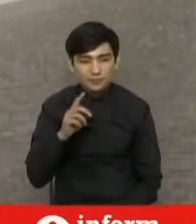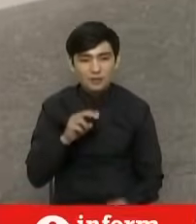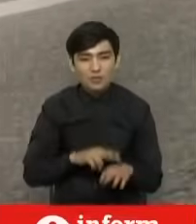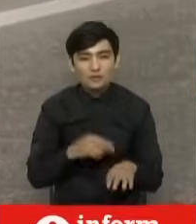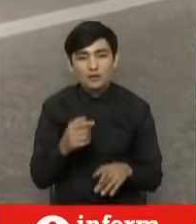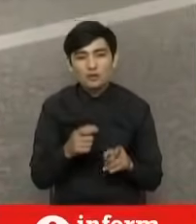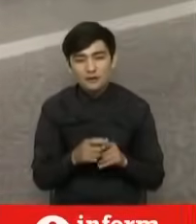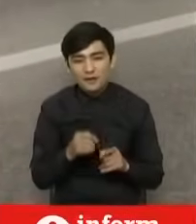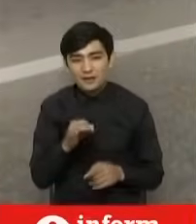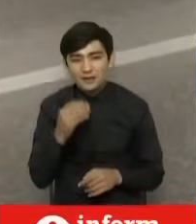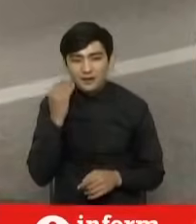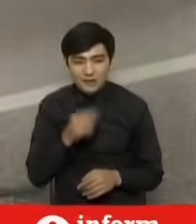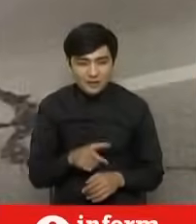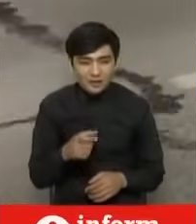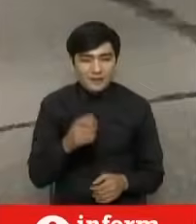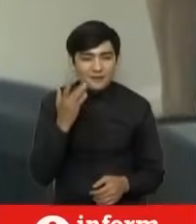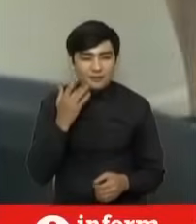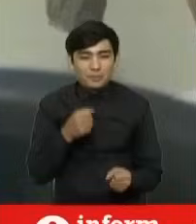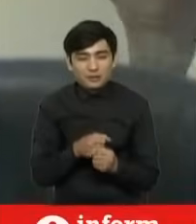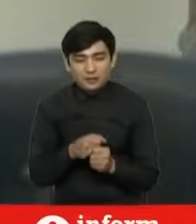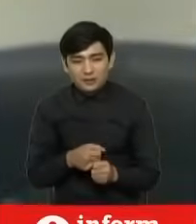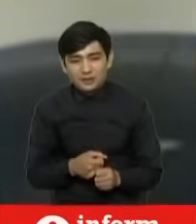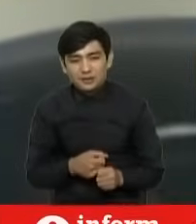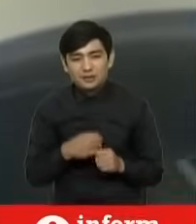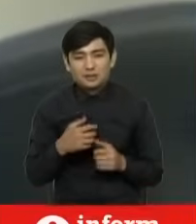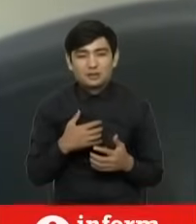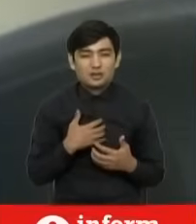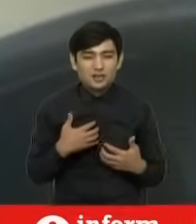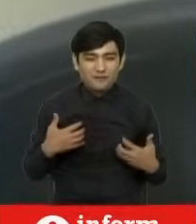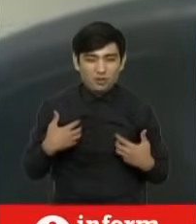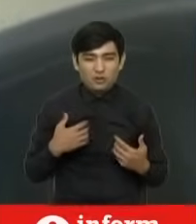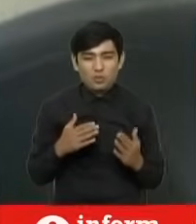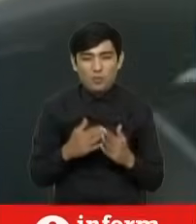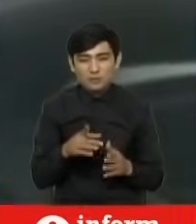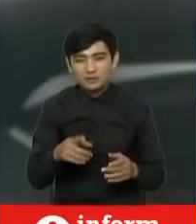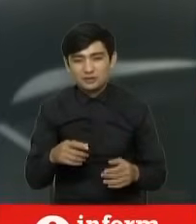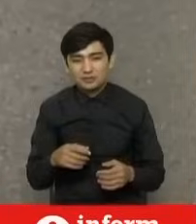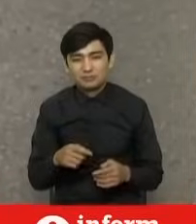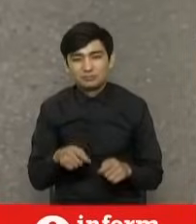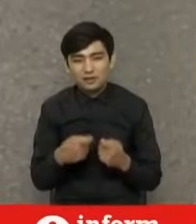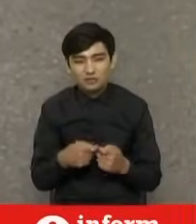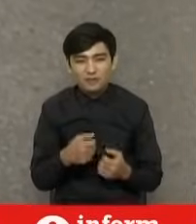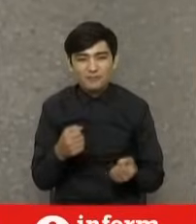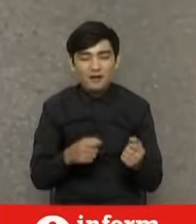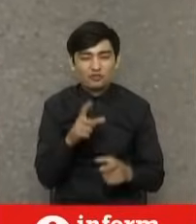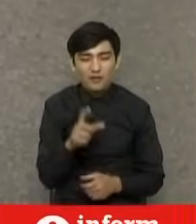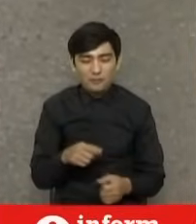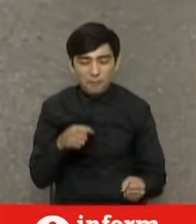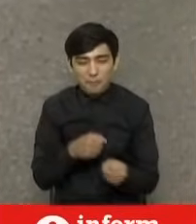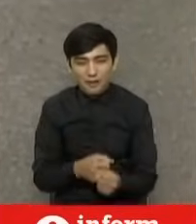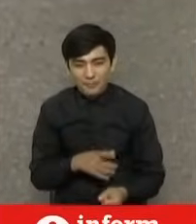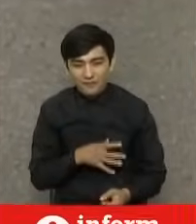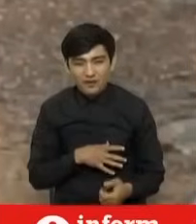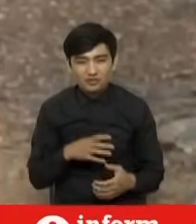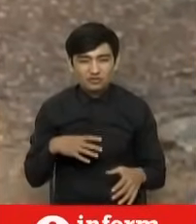полицейских, помимо качества покрытия, к авариям часто приводит и появление на дорогах домашнего скота и нарушение правил самими водителями. Только в области